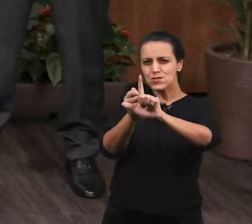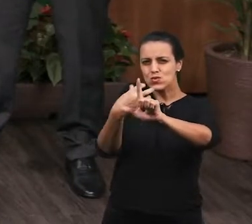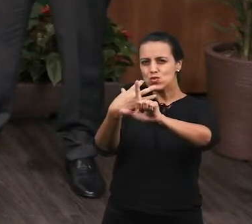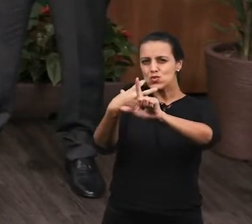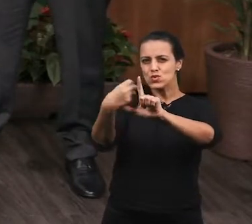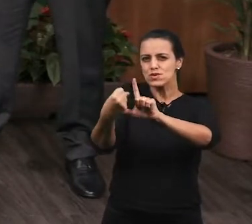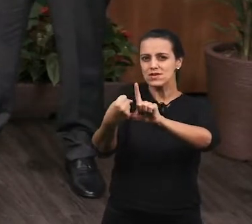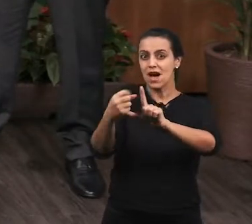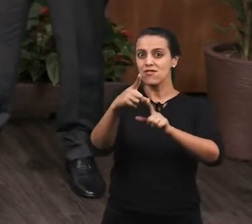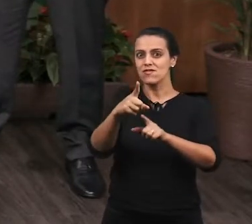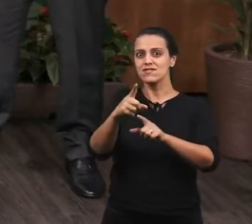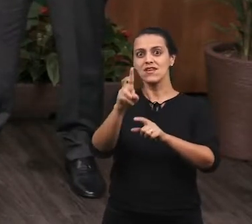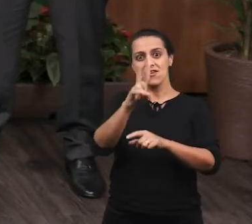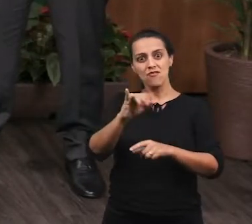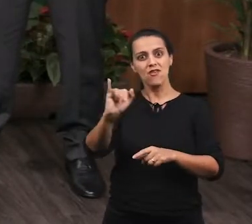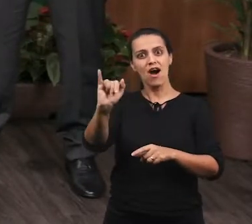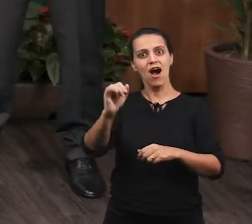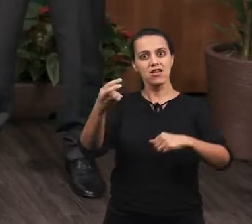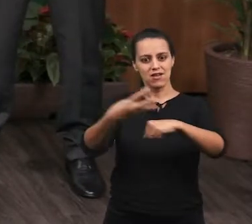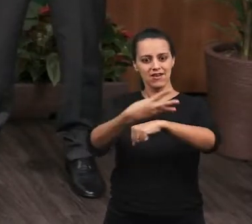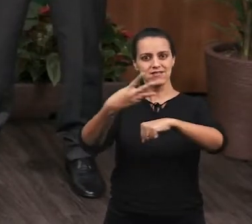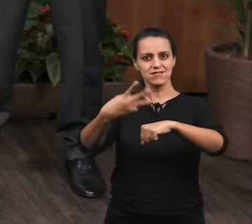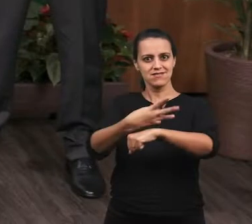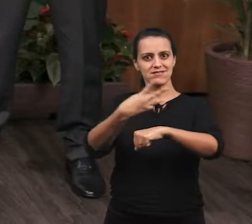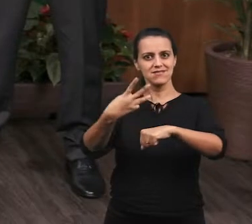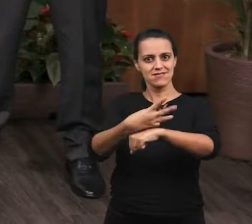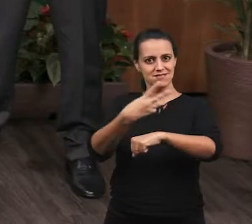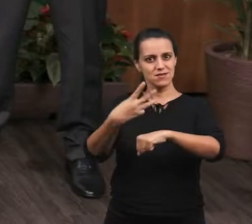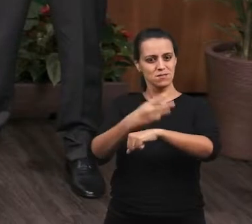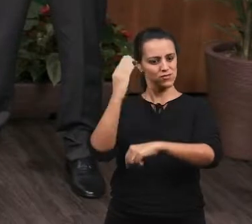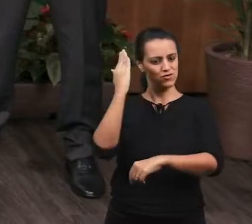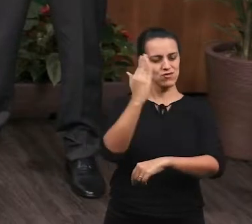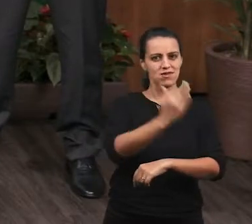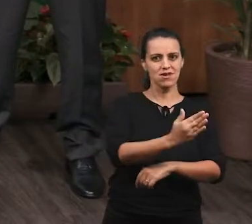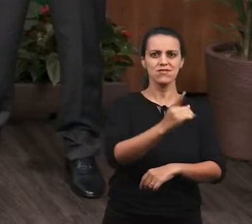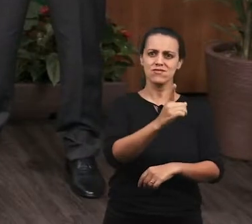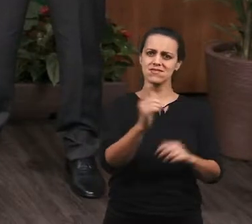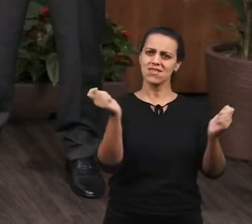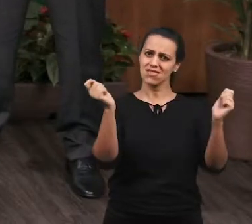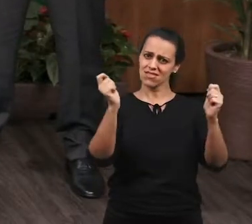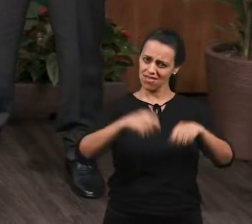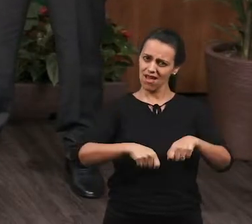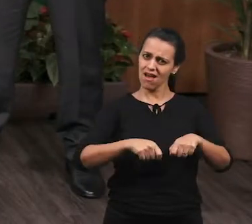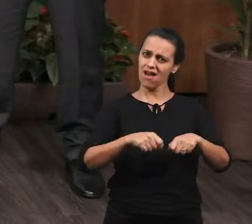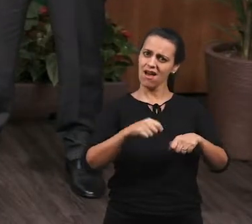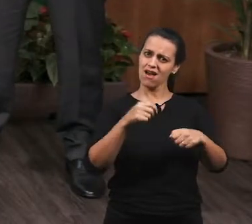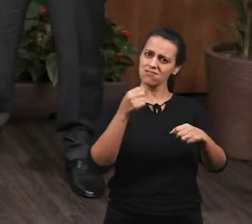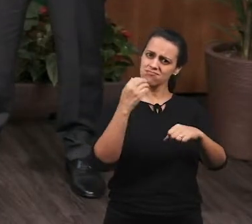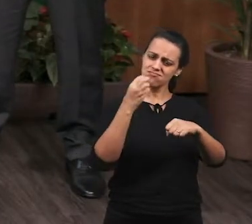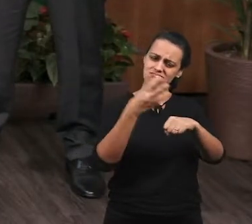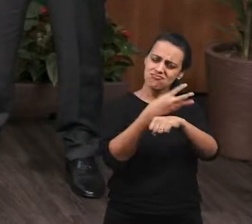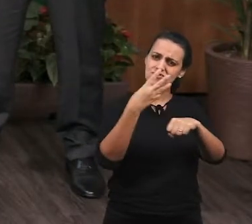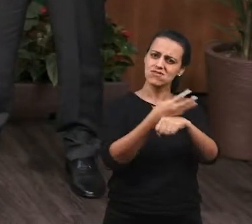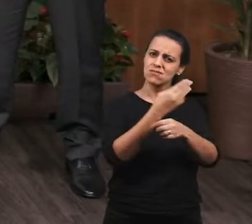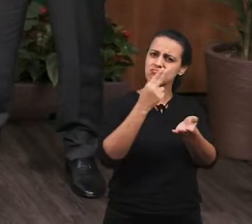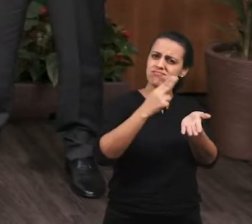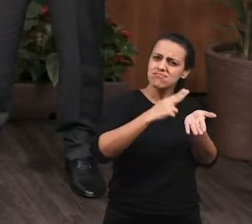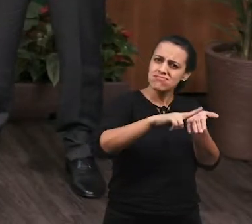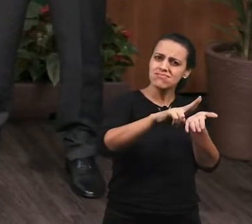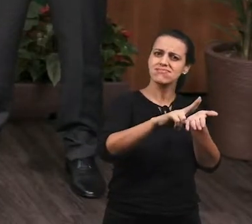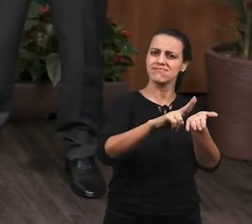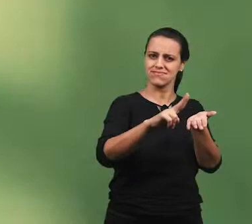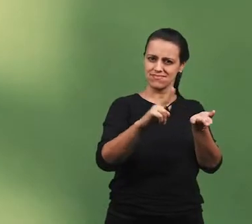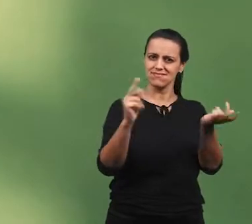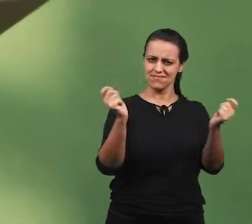камеру вашего телефона, и вы откроется, на вашем телефоне откроется номер WhatsApp,